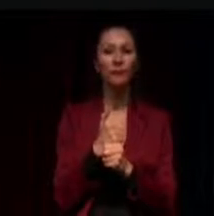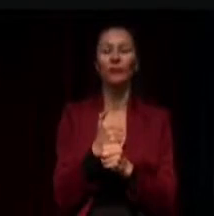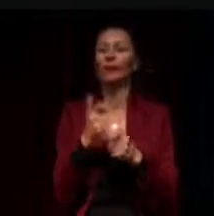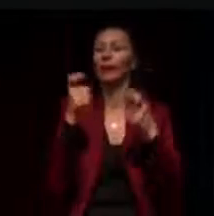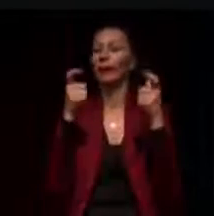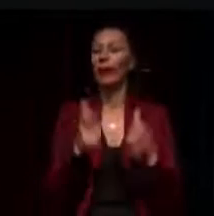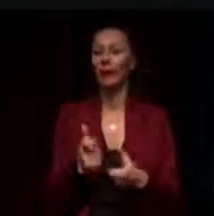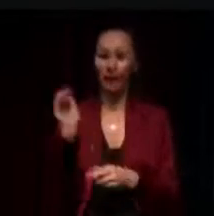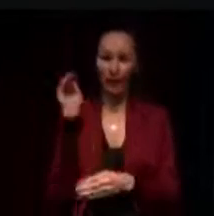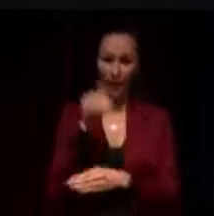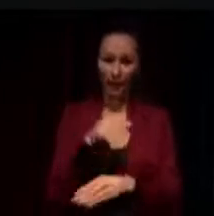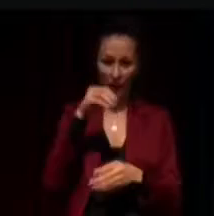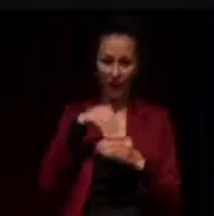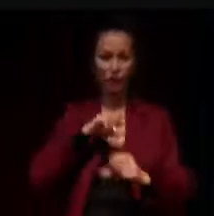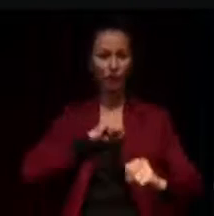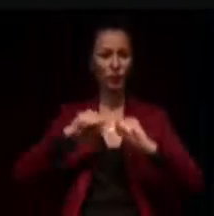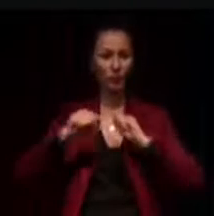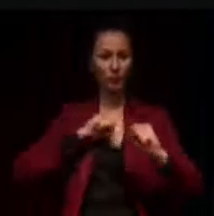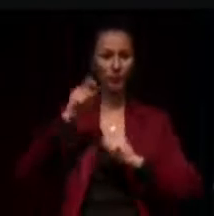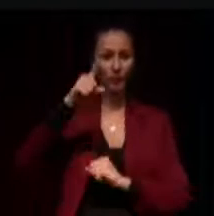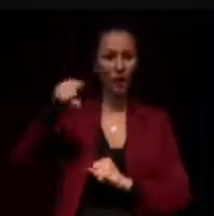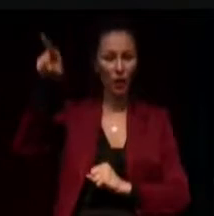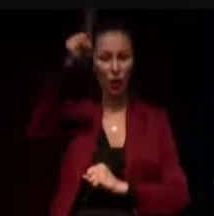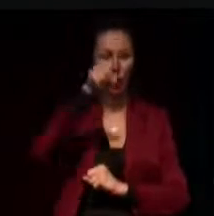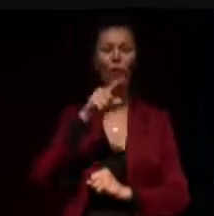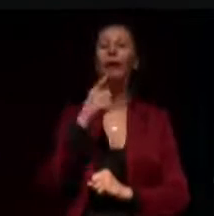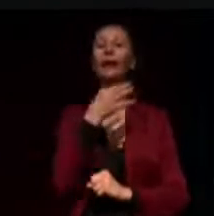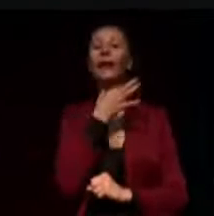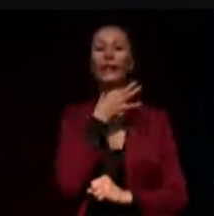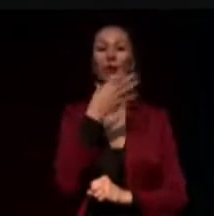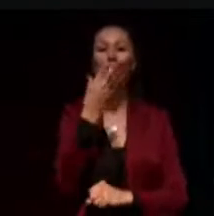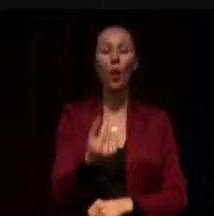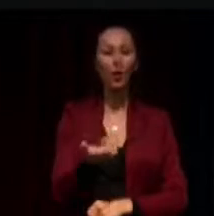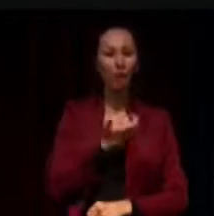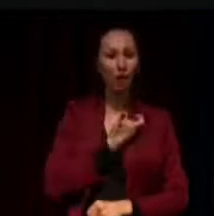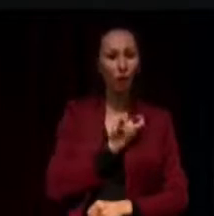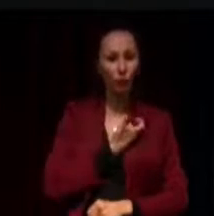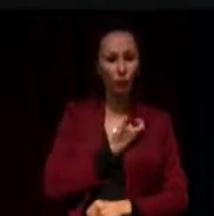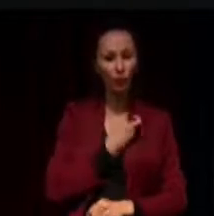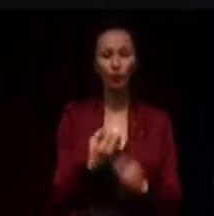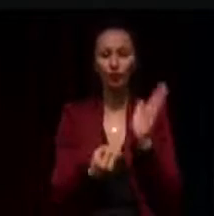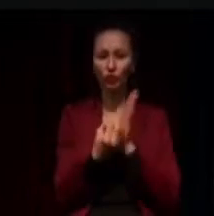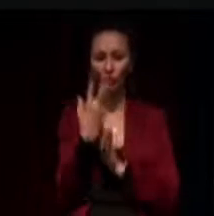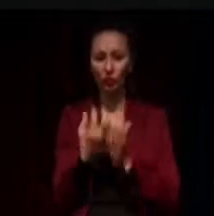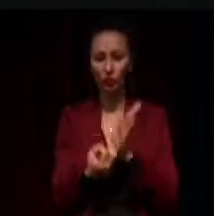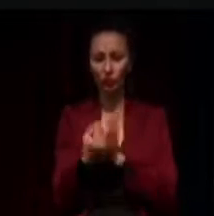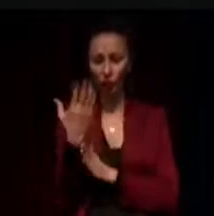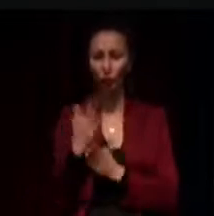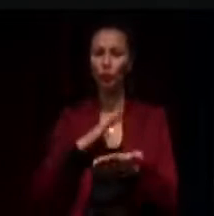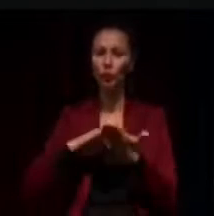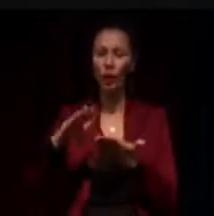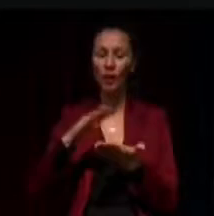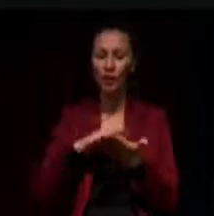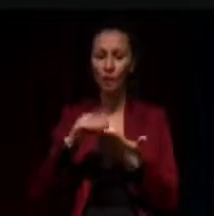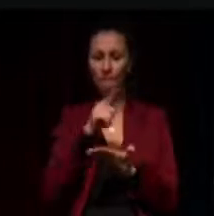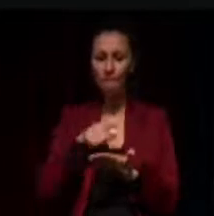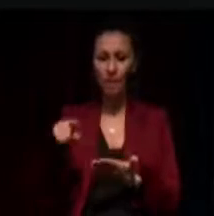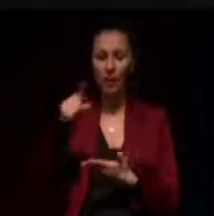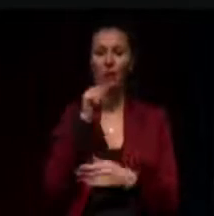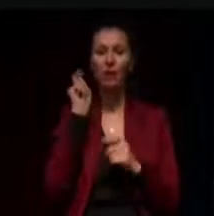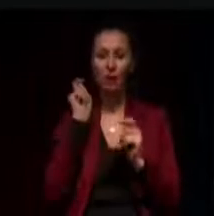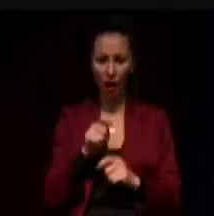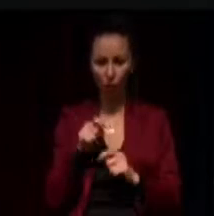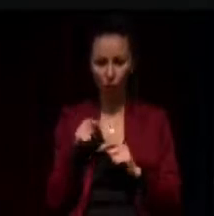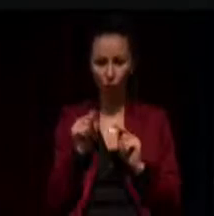yerine getirmek için çırpınıyor. İhtiyaç duyulan kanunlar çıkartılıyor, düzenlemeler